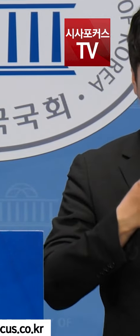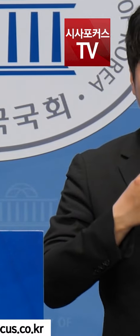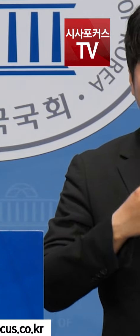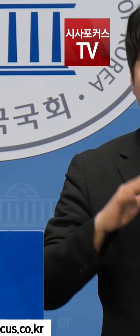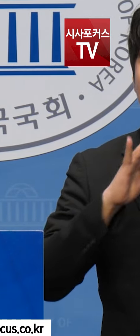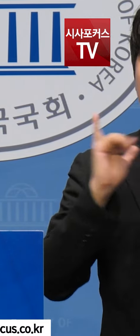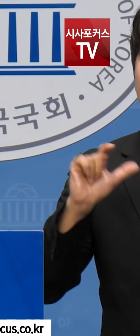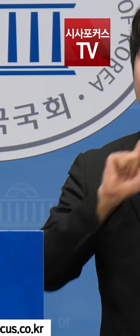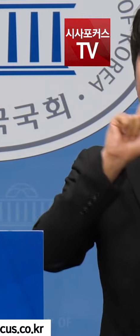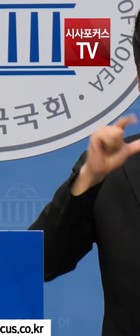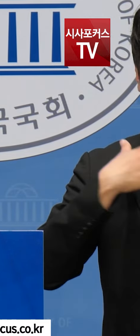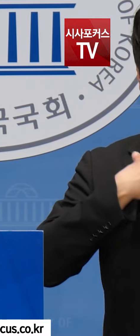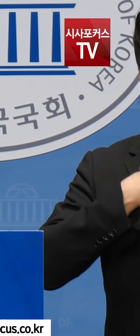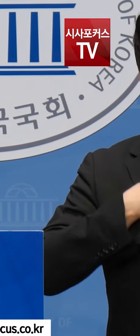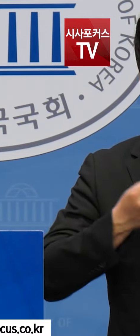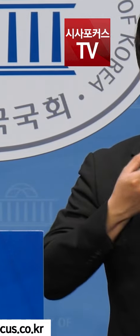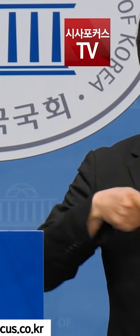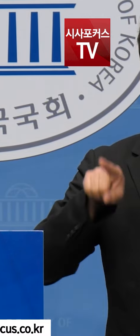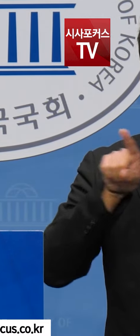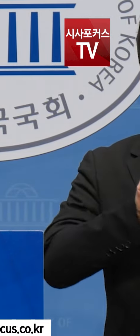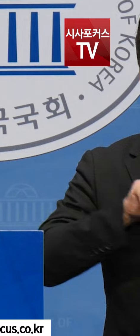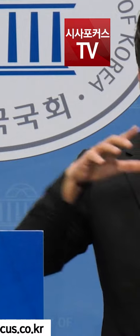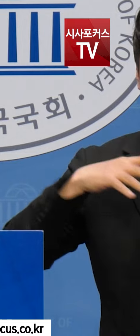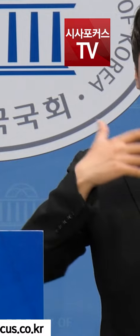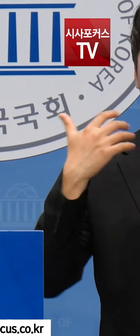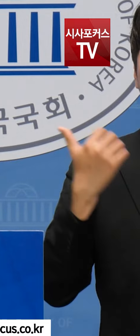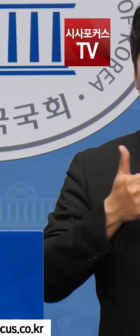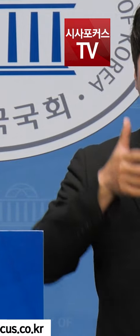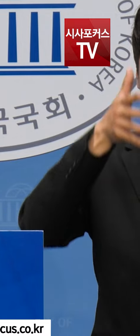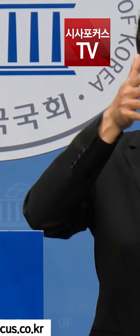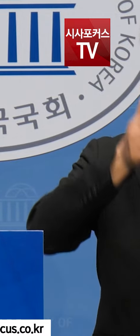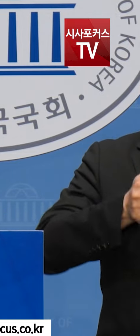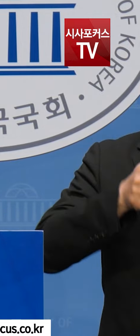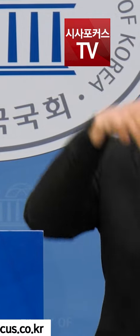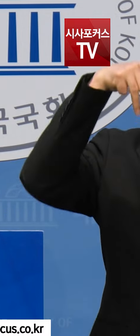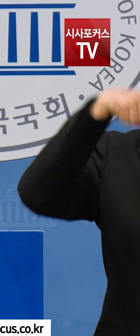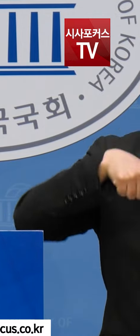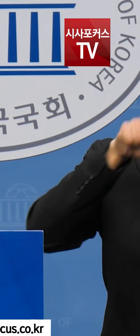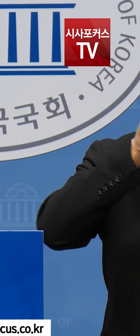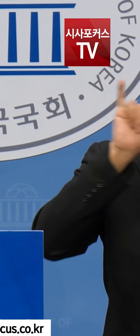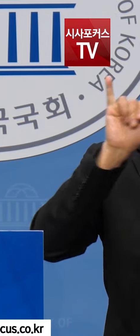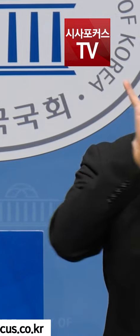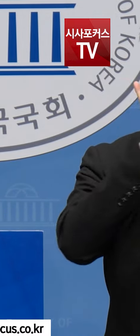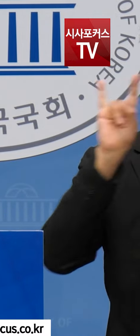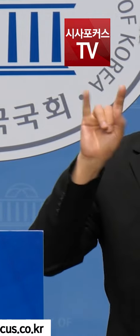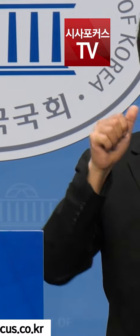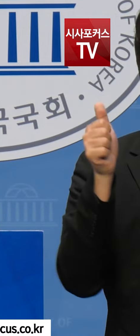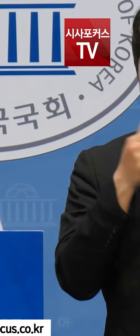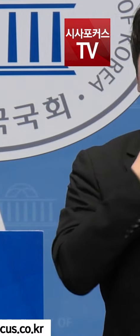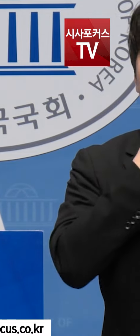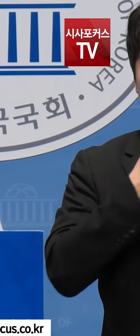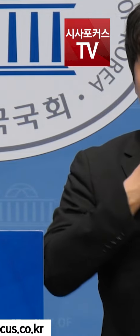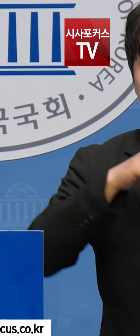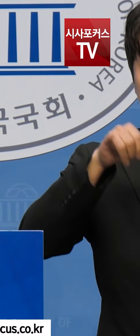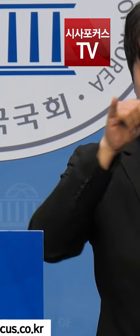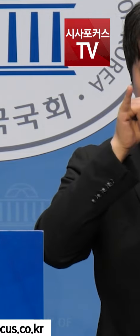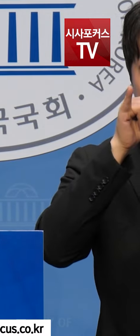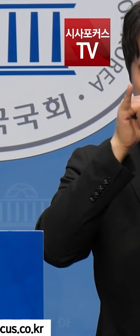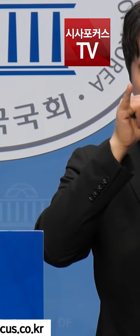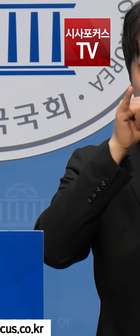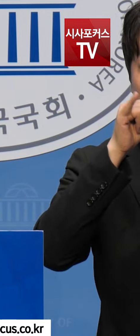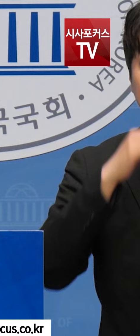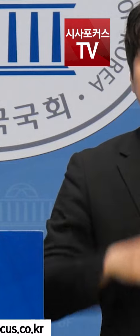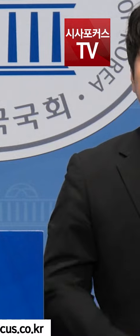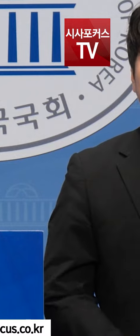안정을 위한 개혁국회를 이끄는 추미애 국회의장을 지난 21대 국회에서 민주당은